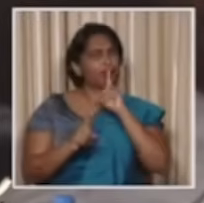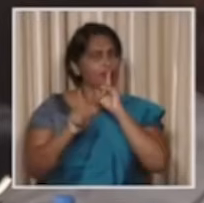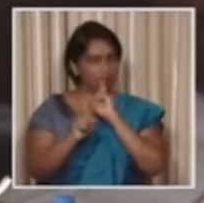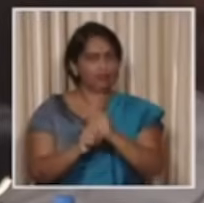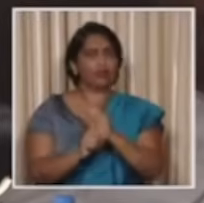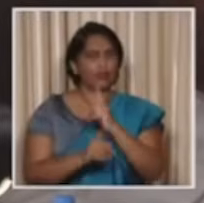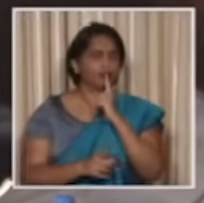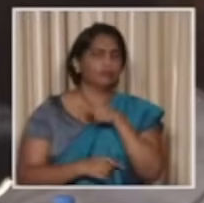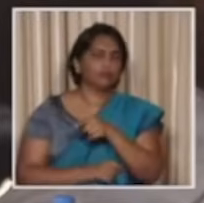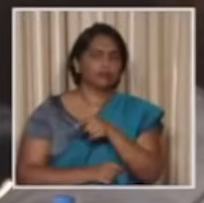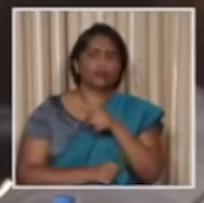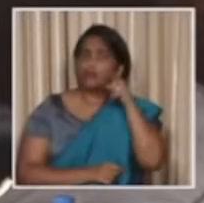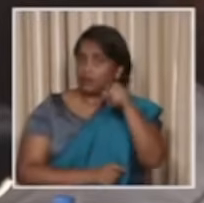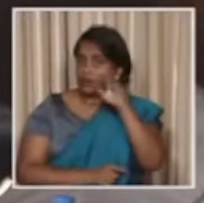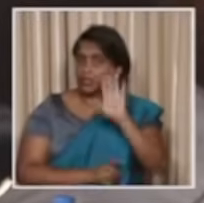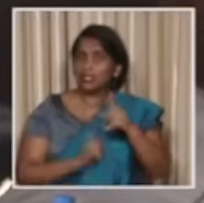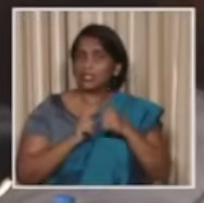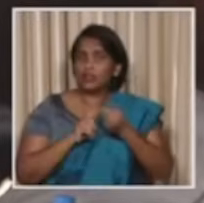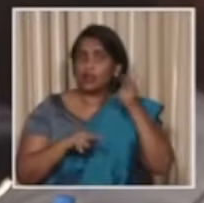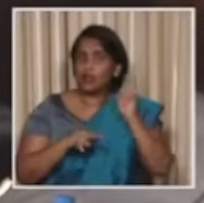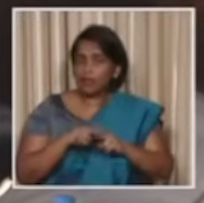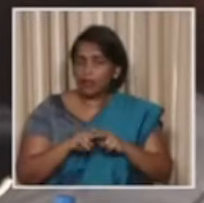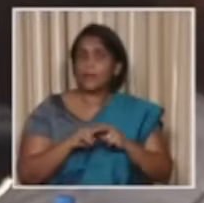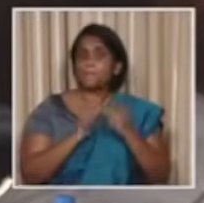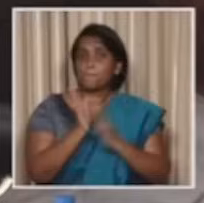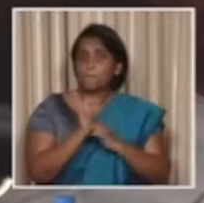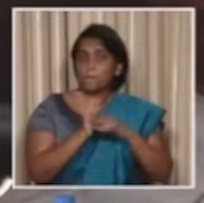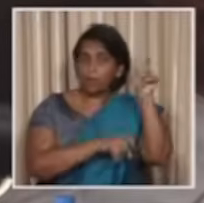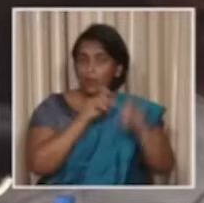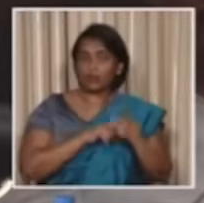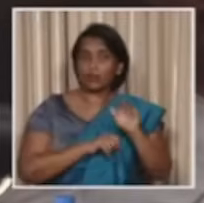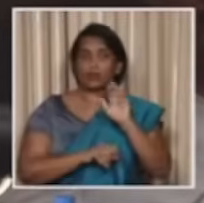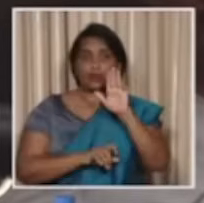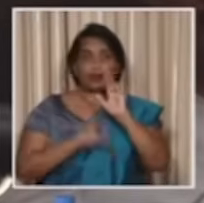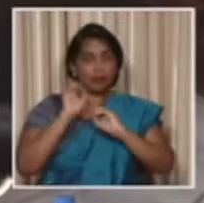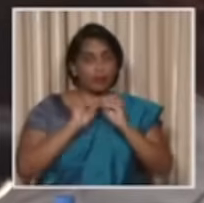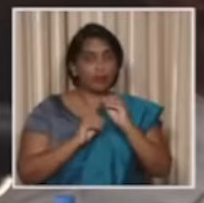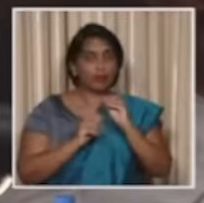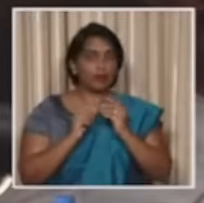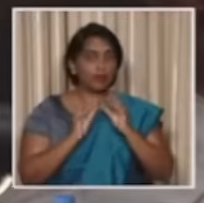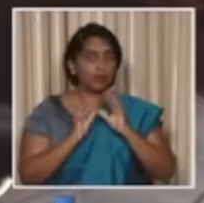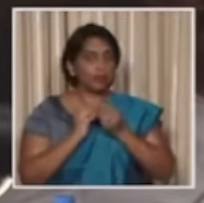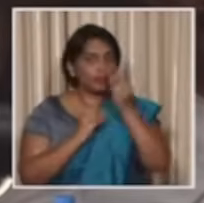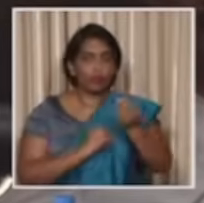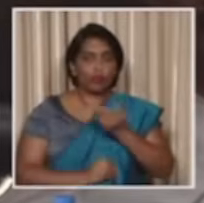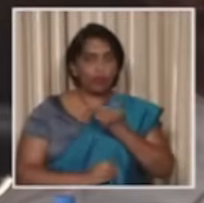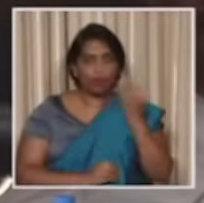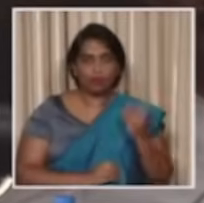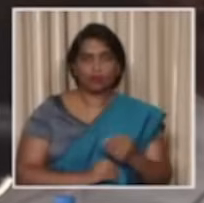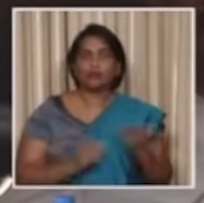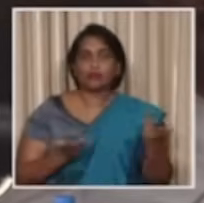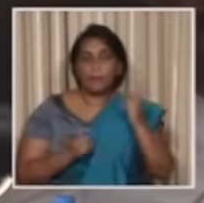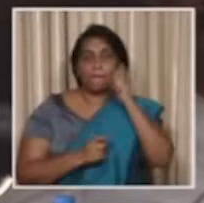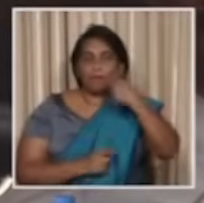අහුවා. ඔබලාට EPF සමාජිකයන්ට 100%ක ප්‍රතිලාභයක් දෙන්න පුළුවන්ද කියලා. ඒකනේ